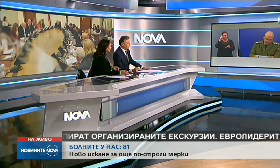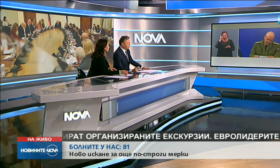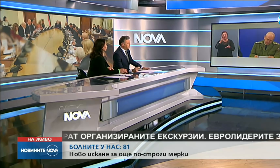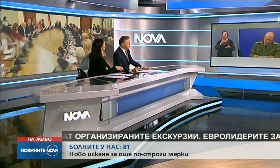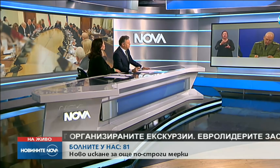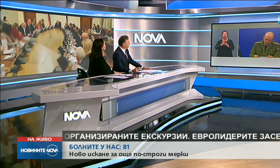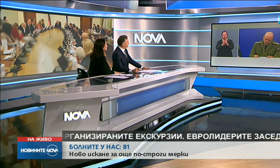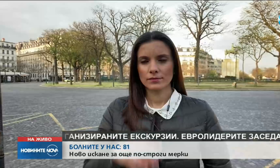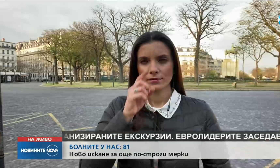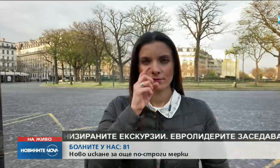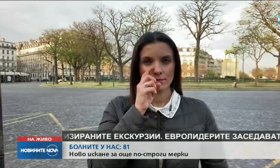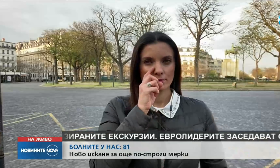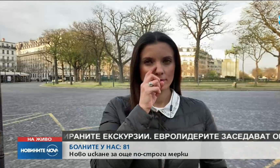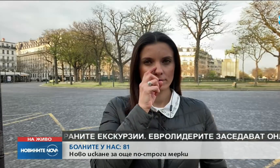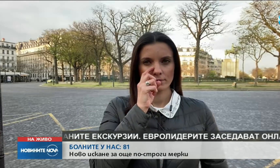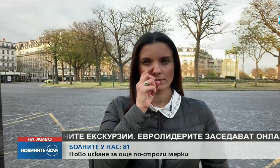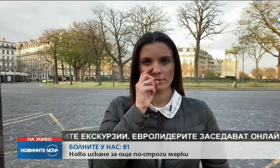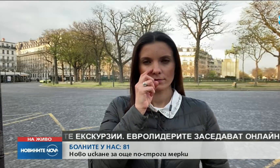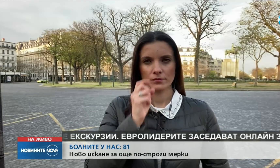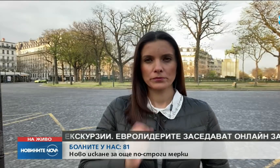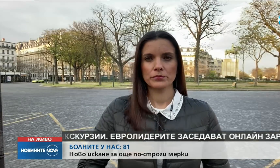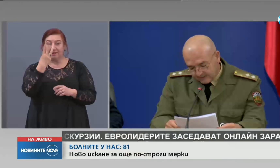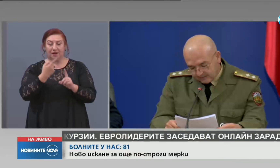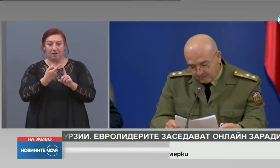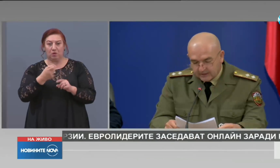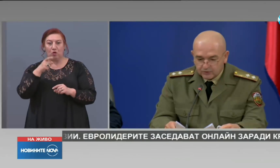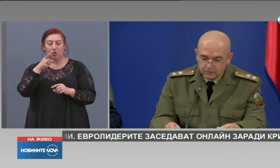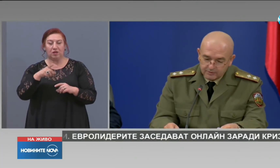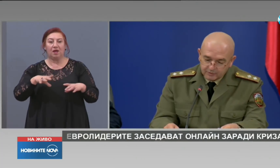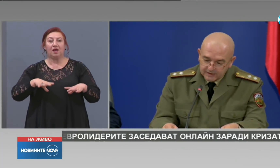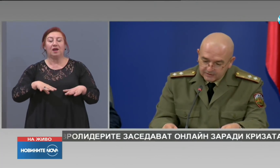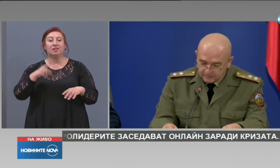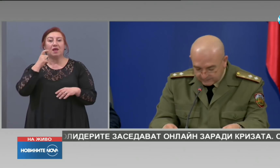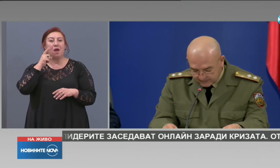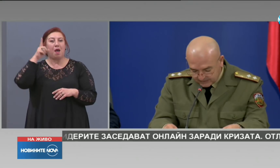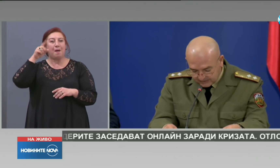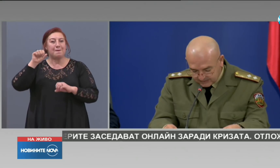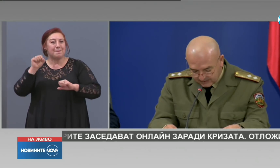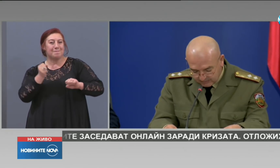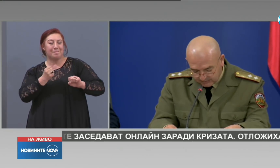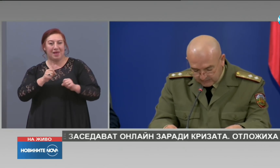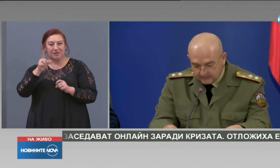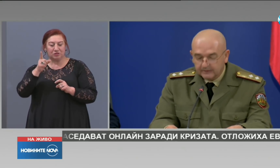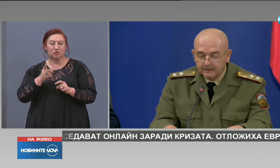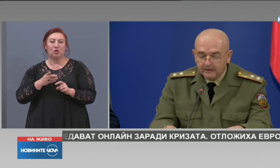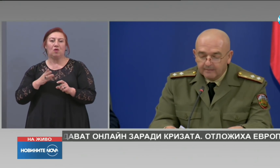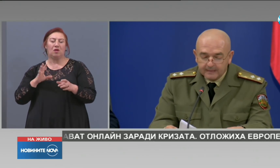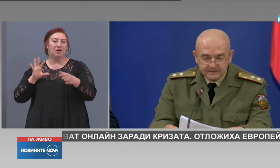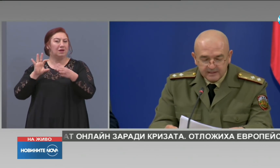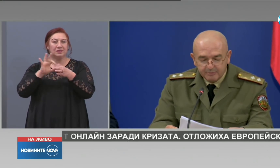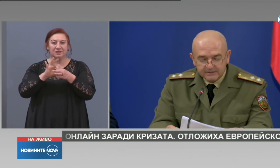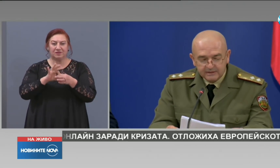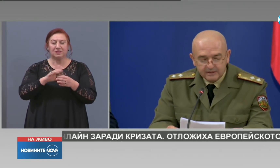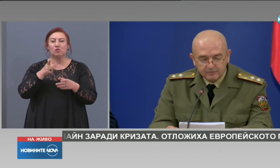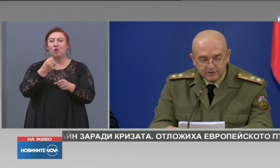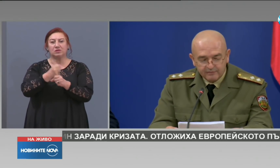видим сега на живо какво се случва в Министерския съвет. Тече извънреден брифинг. Последна информация сега. Непосредствено свързани с работата на